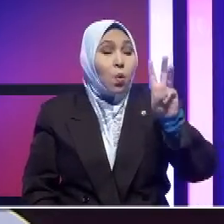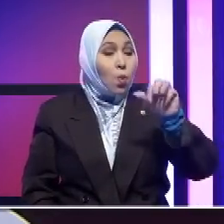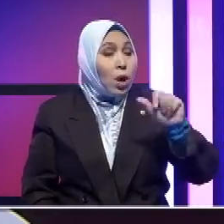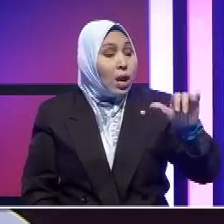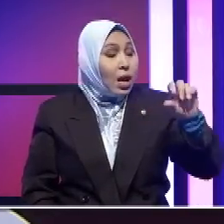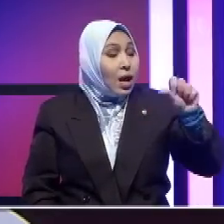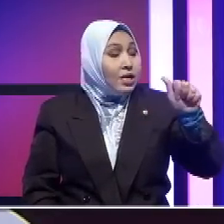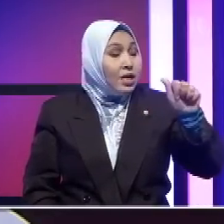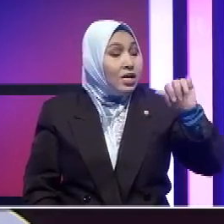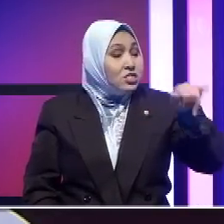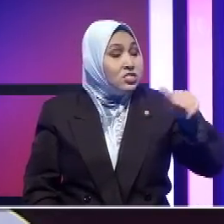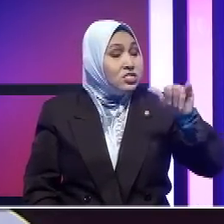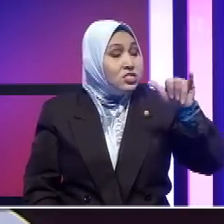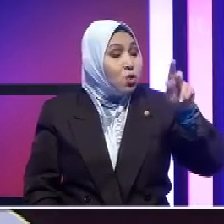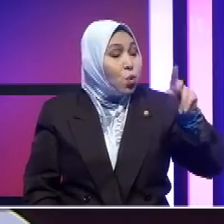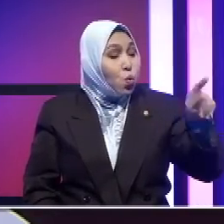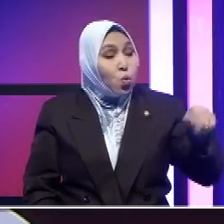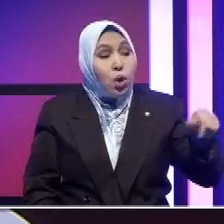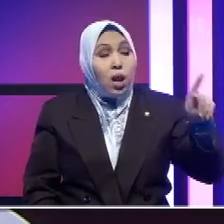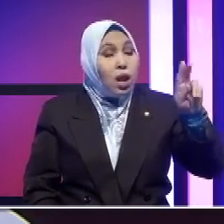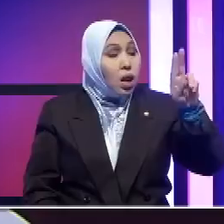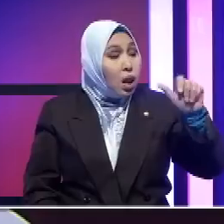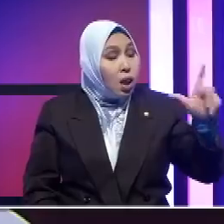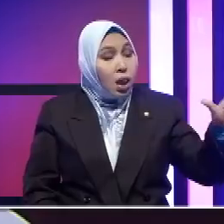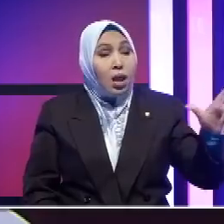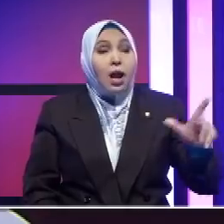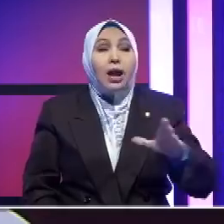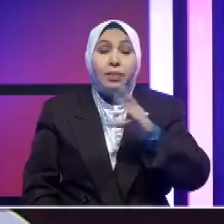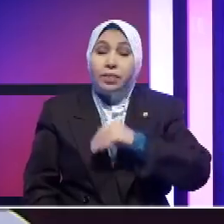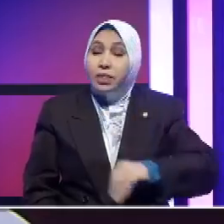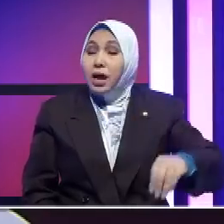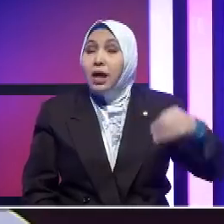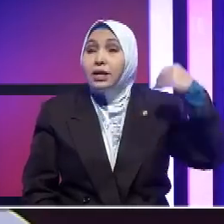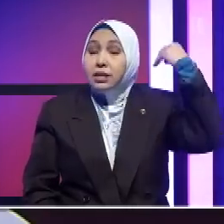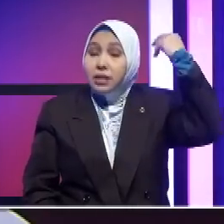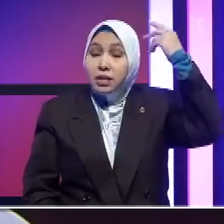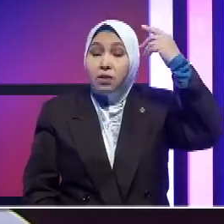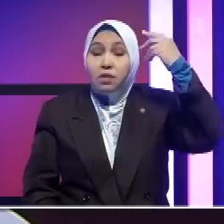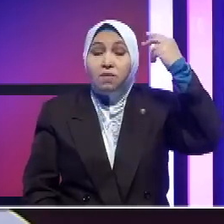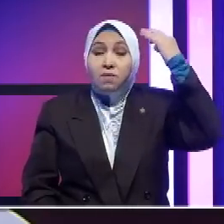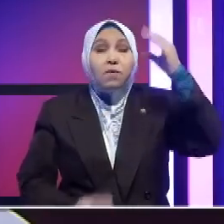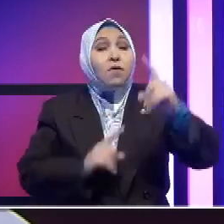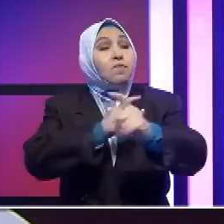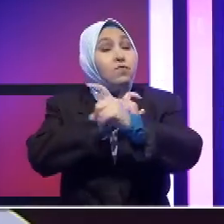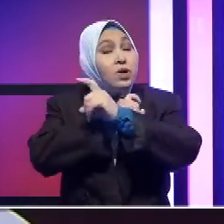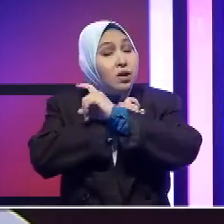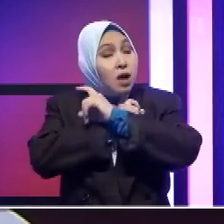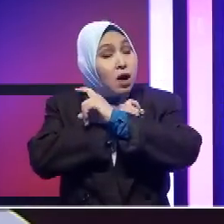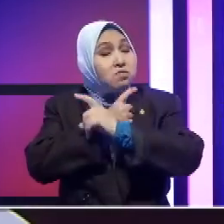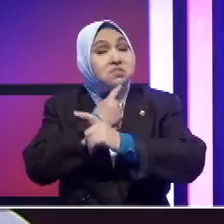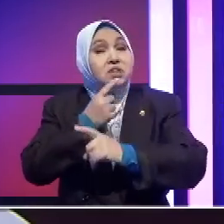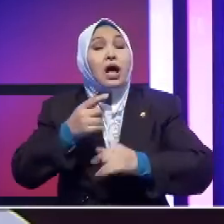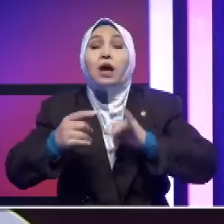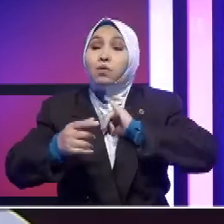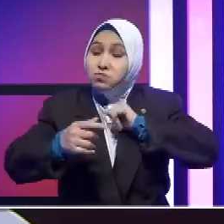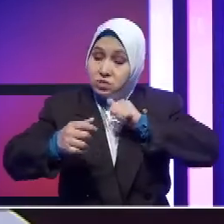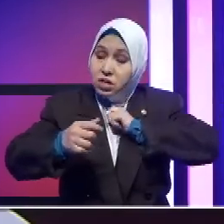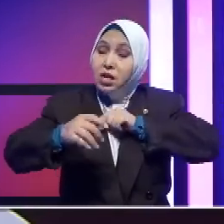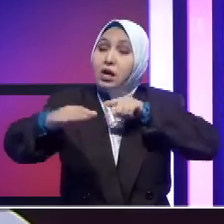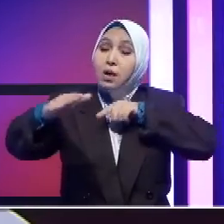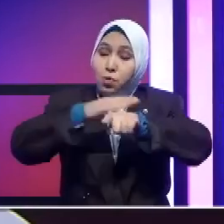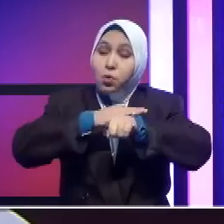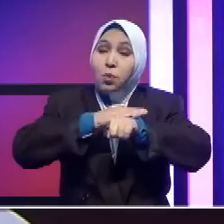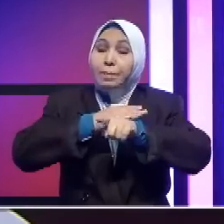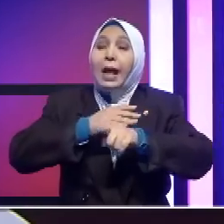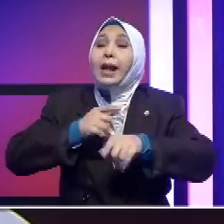yad'u rabbah ya. Berkata Firaun kepada pembesar-pembesarnya, biar aku yang membunuh Musa dan menyuruh dia memohon kepada